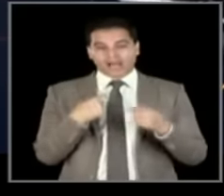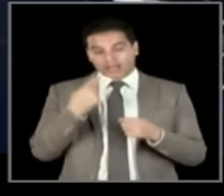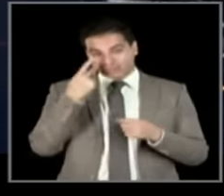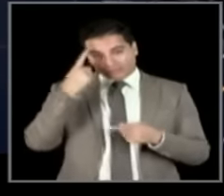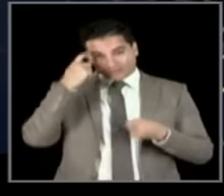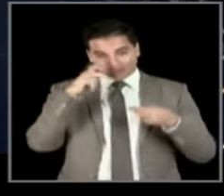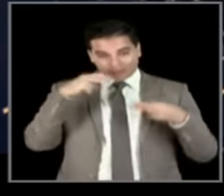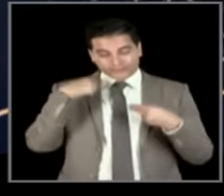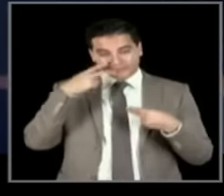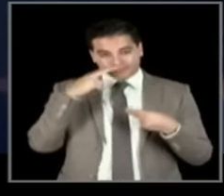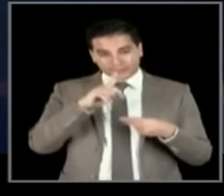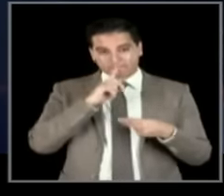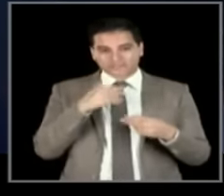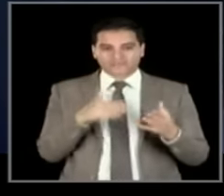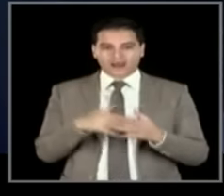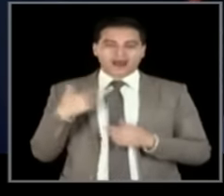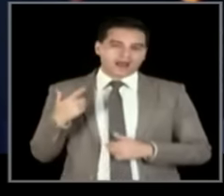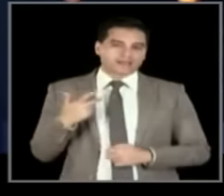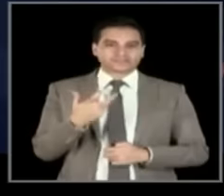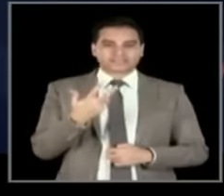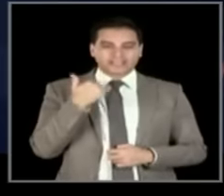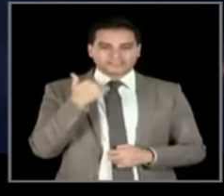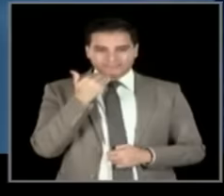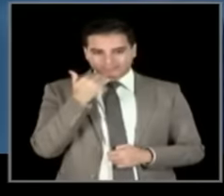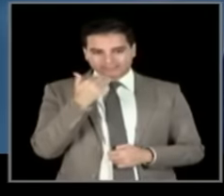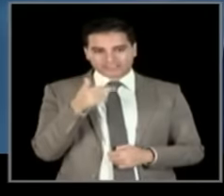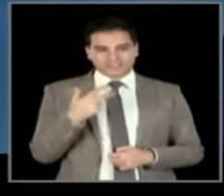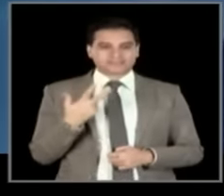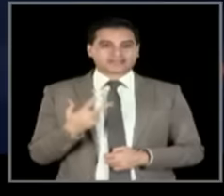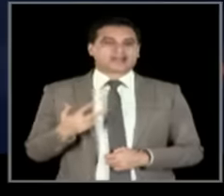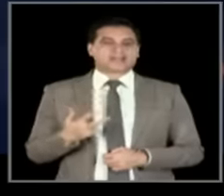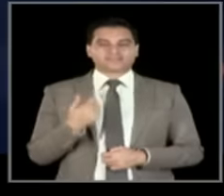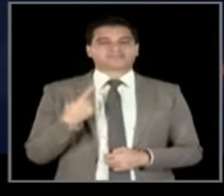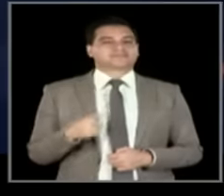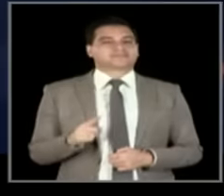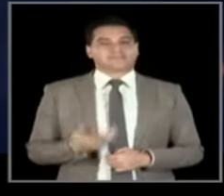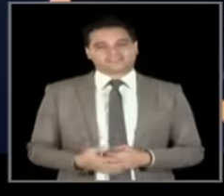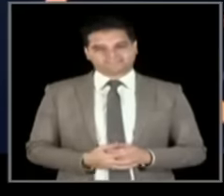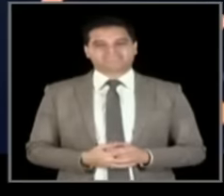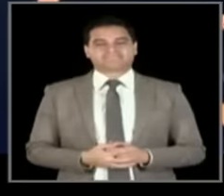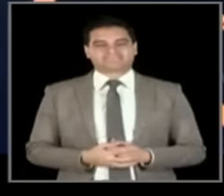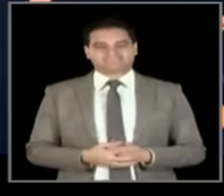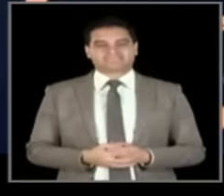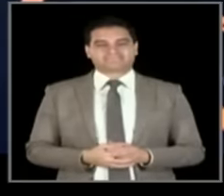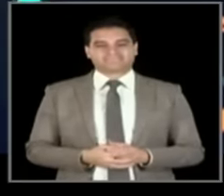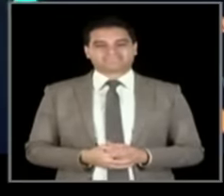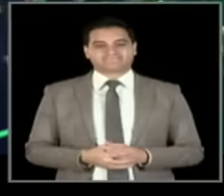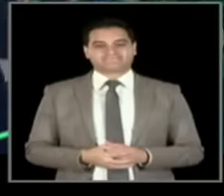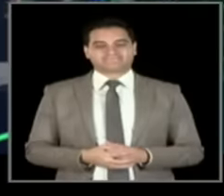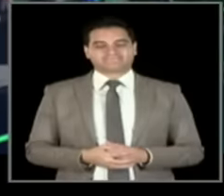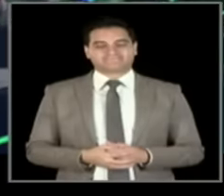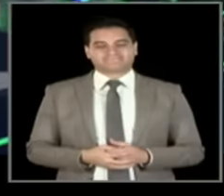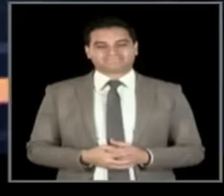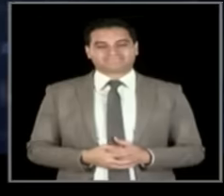الضغط، وده اللي اداني حافز ان انا احسم الهدف الثالث في ضربات الجزاء. الهدف الكام؟ الثالث. برافو عليك، الهدف الثالث. هدف